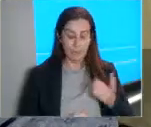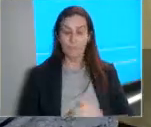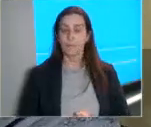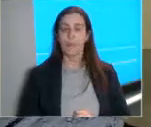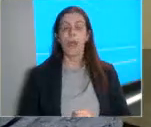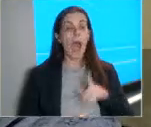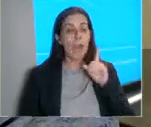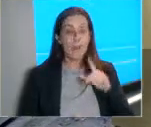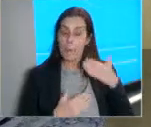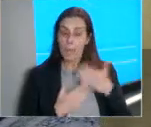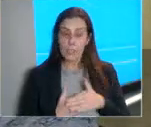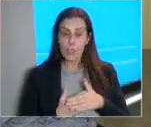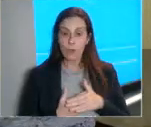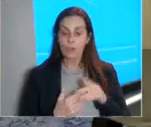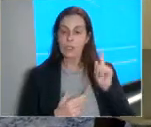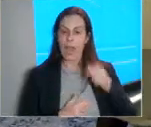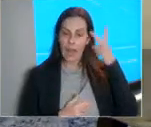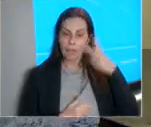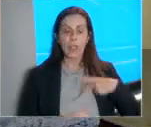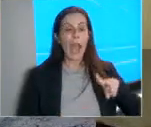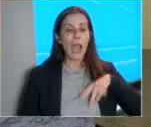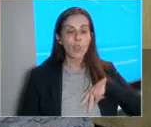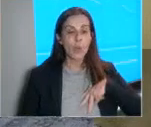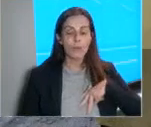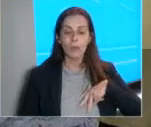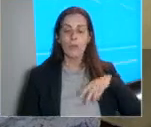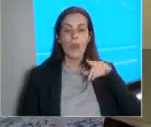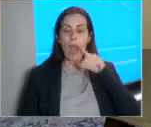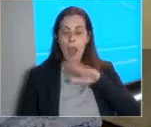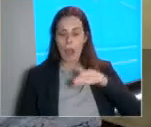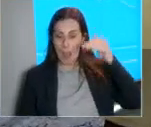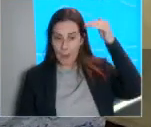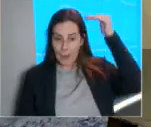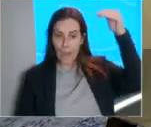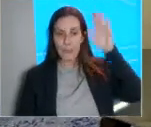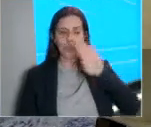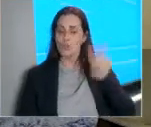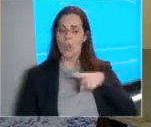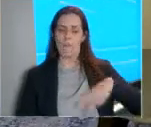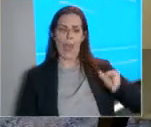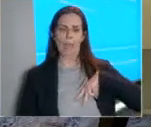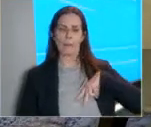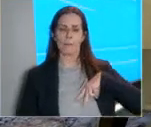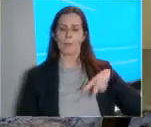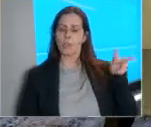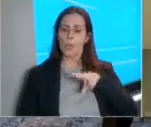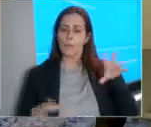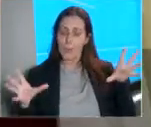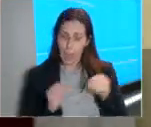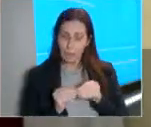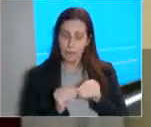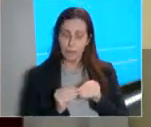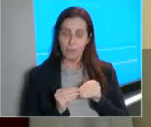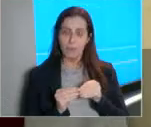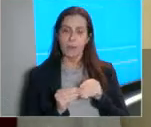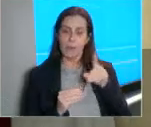צורך כזה, אבל בסופו של דבר צריך להבין שהאחריות זה על שני המנהיגים של שתי המפלגות הגדולות, ששניהם